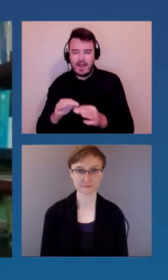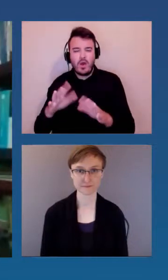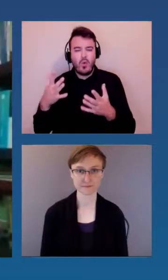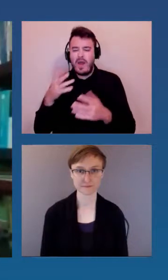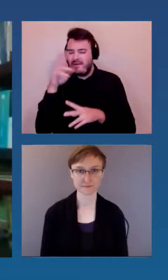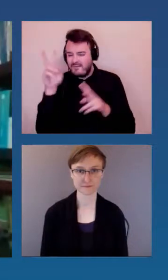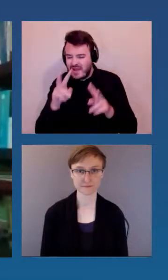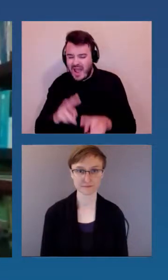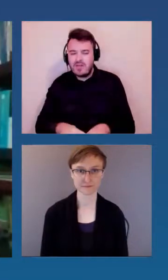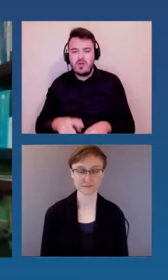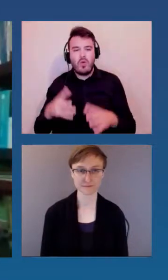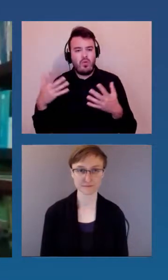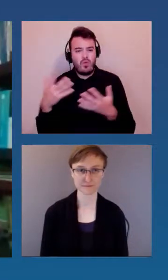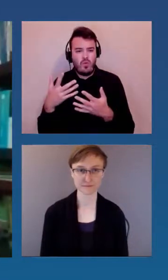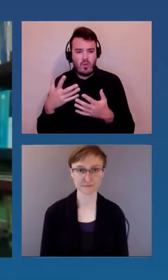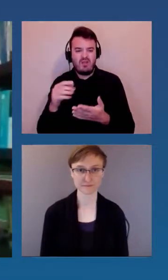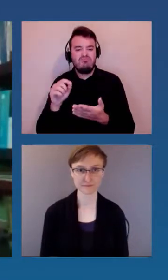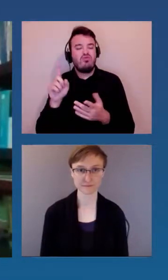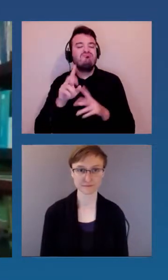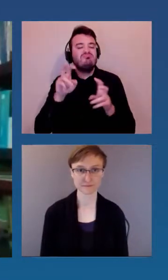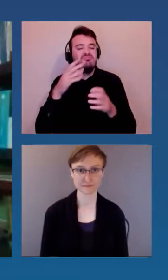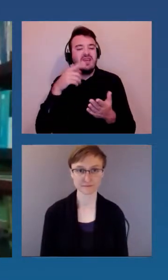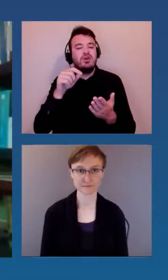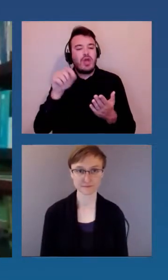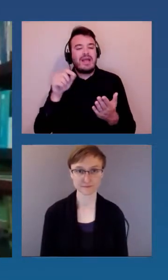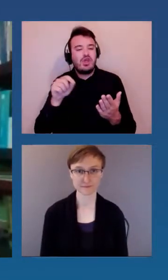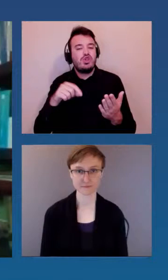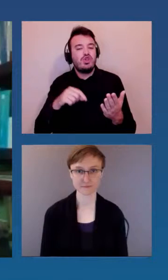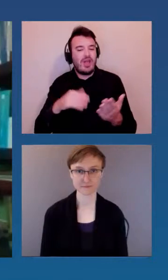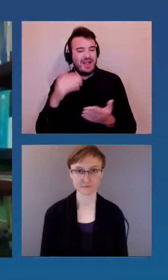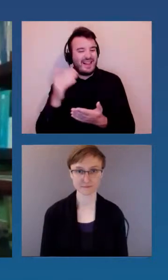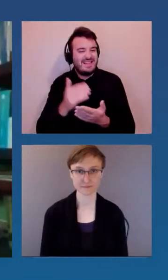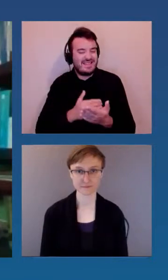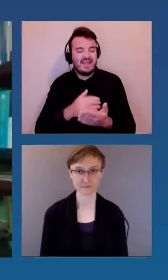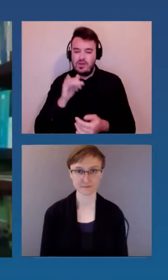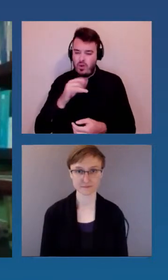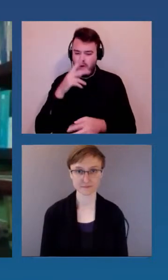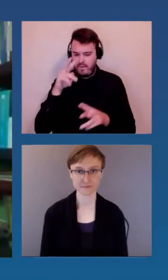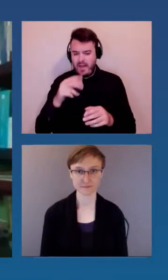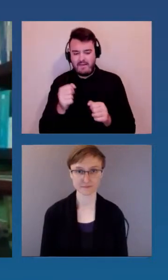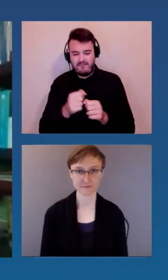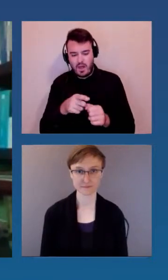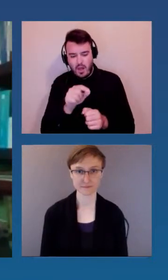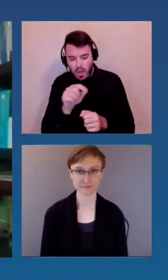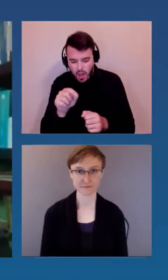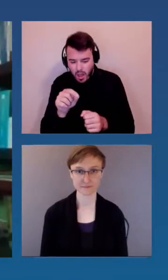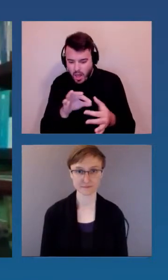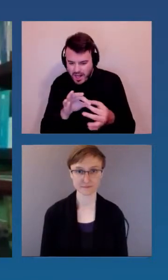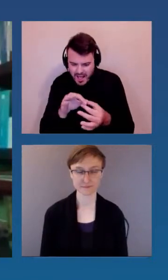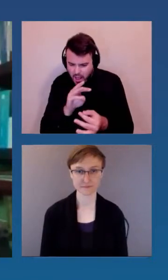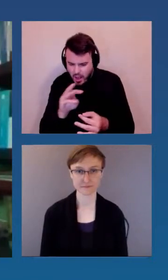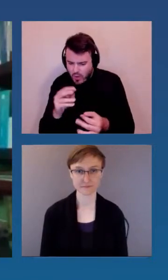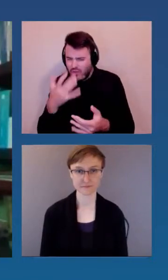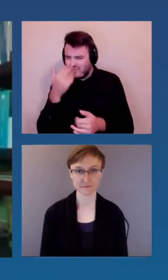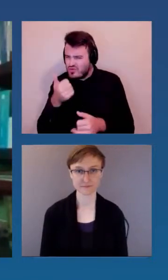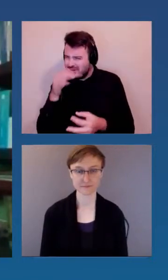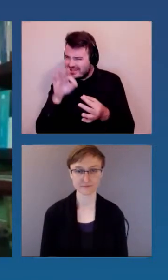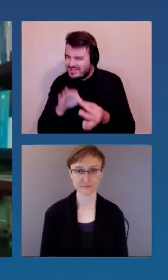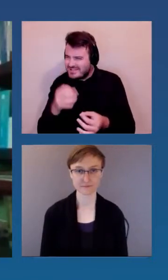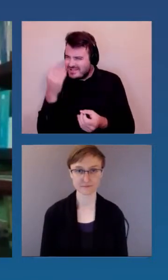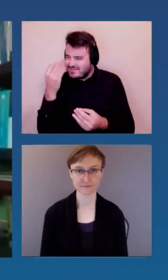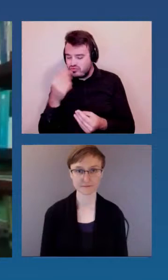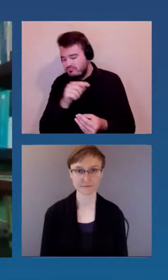le service de placement. Les services d'appui à la réussite continueront d'être disponibles, accessibles pour nos étudiants, bien